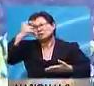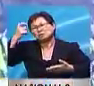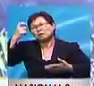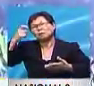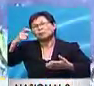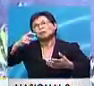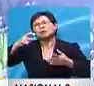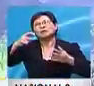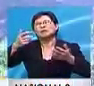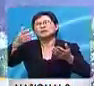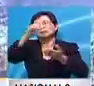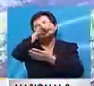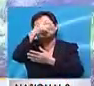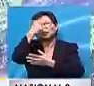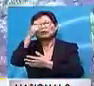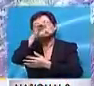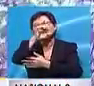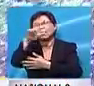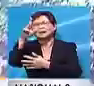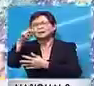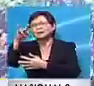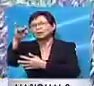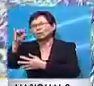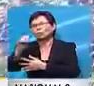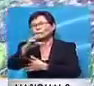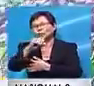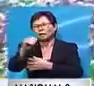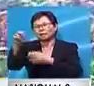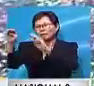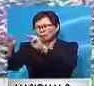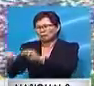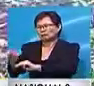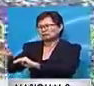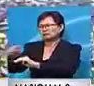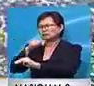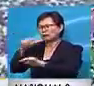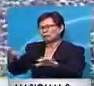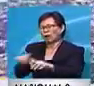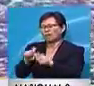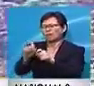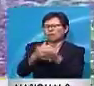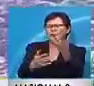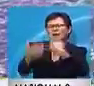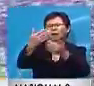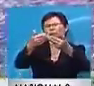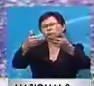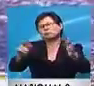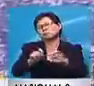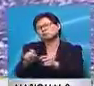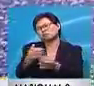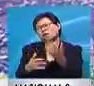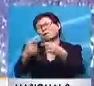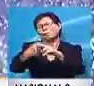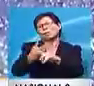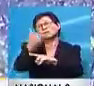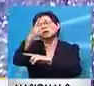disebabkan fenomena El Nino. Juga di samping faktor manusia seperti melakukan pembakaran terbuka. Mac